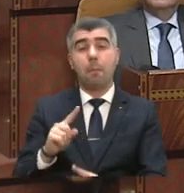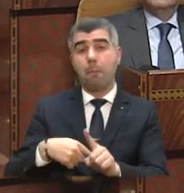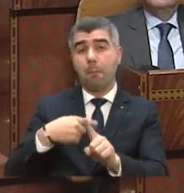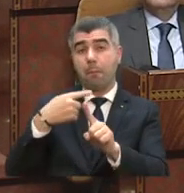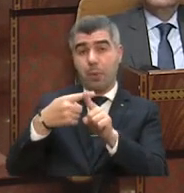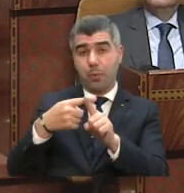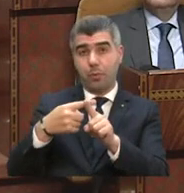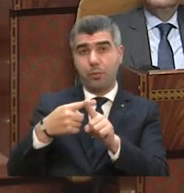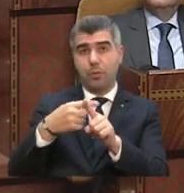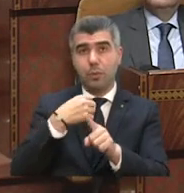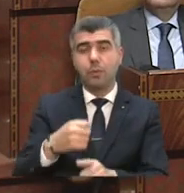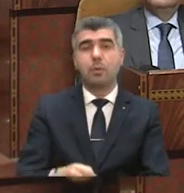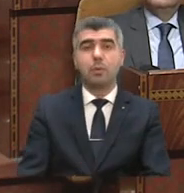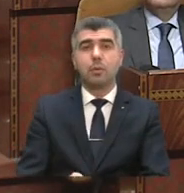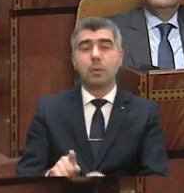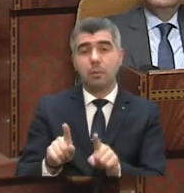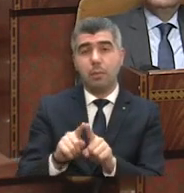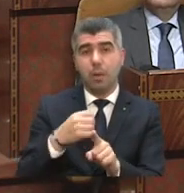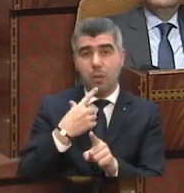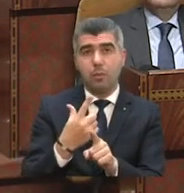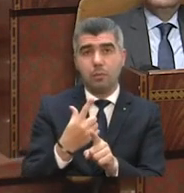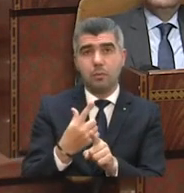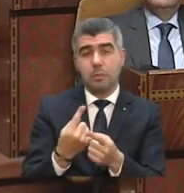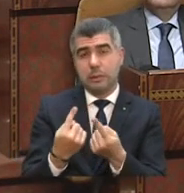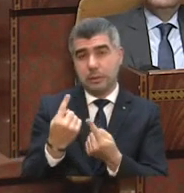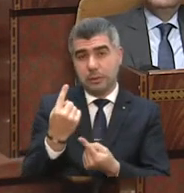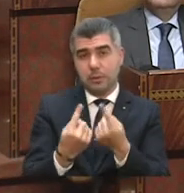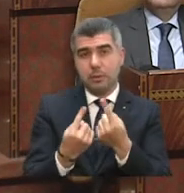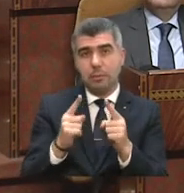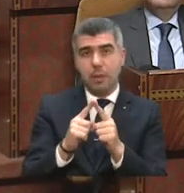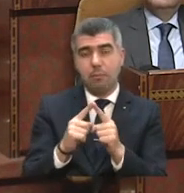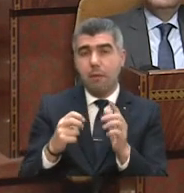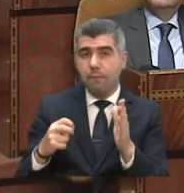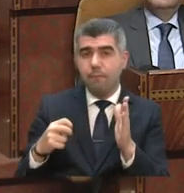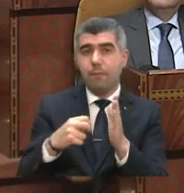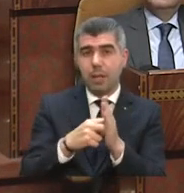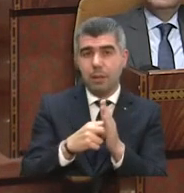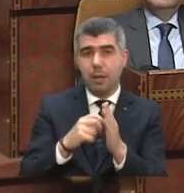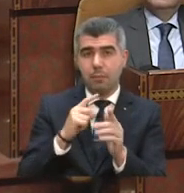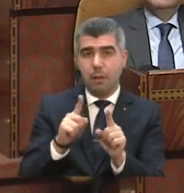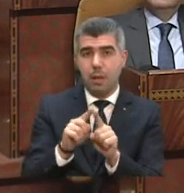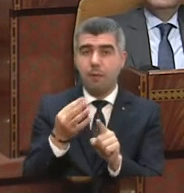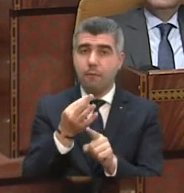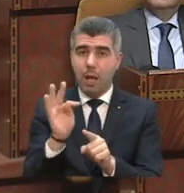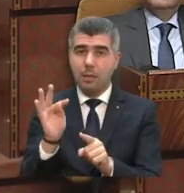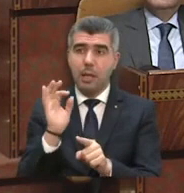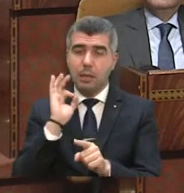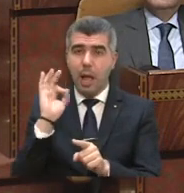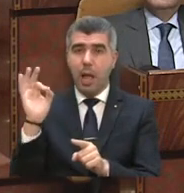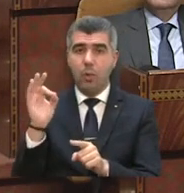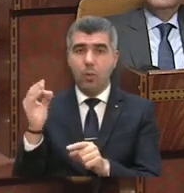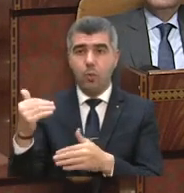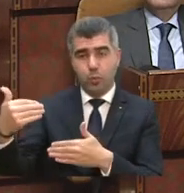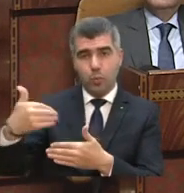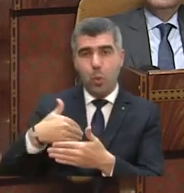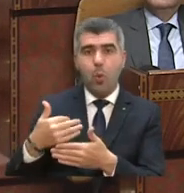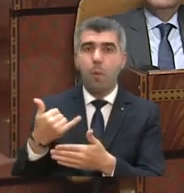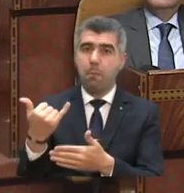ما كتشوفش على أن هذه وسيلة حمائية، أن كنوظفوا التأشيرة من أجل حماية المنتوجات الفرنسية. واش ما كتشوفوش